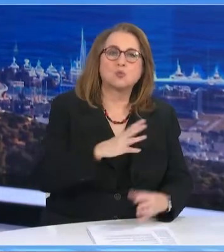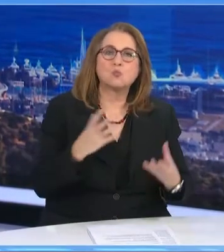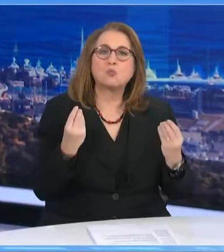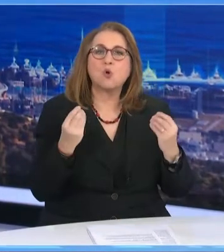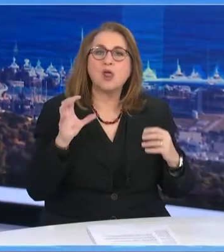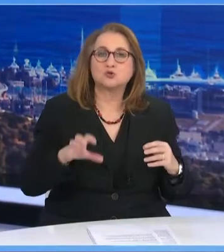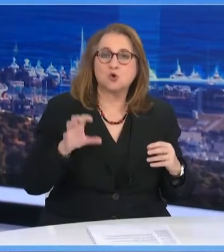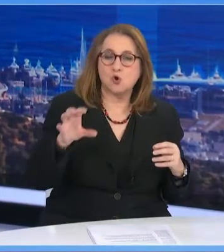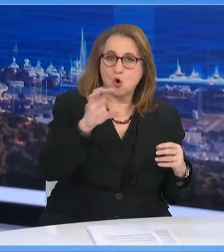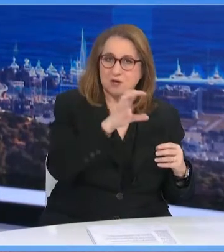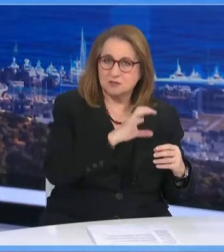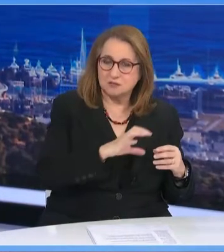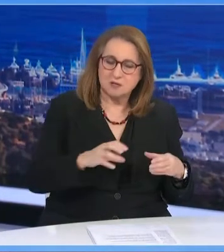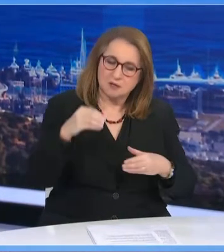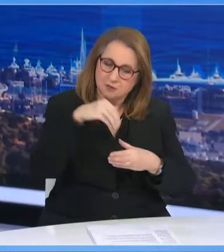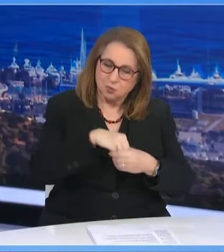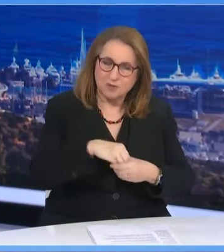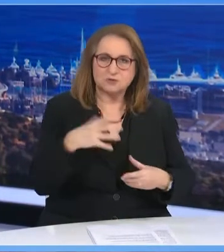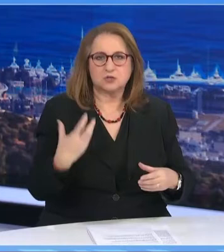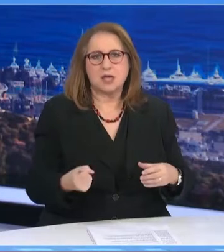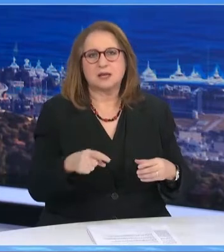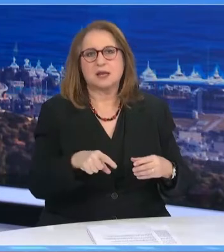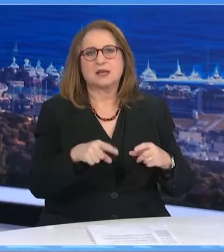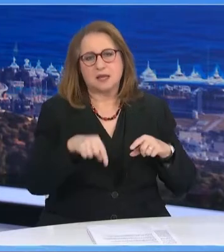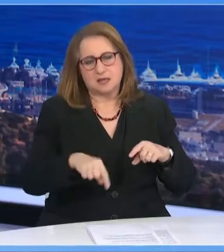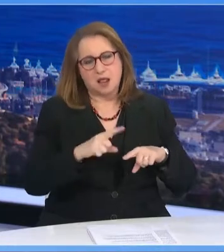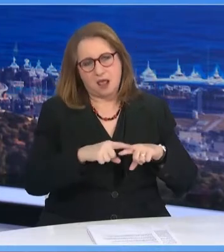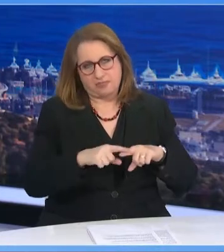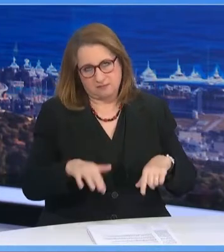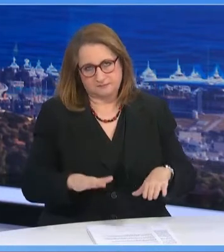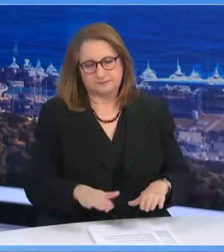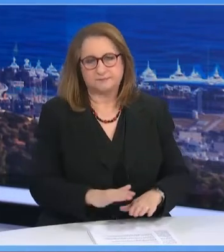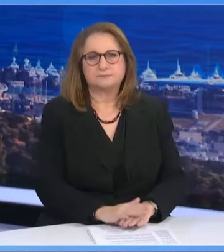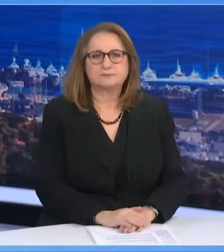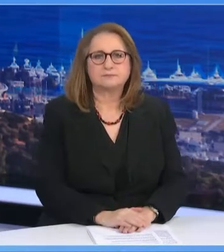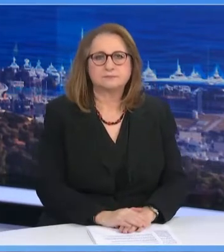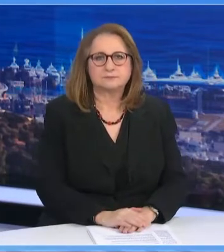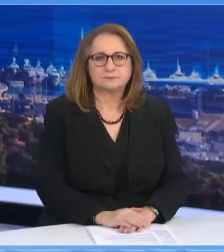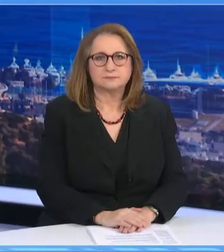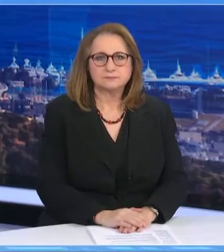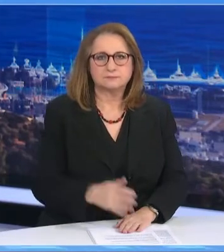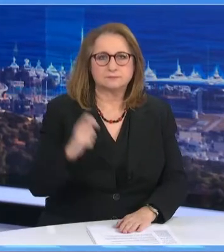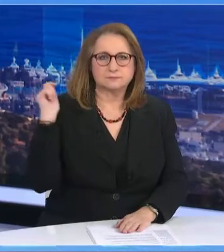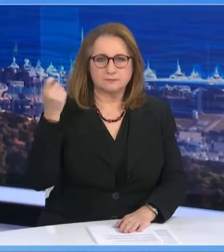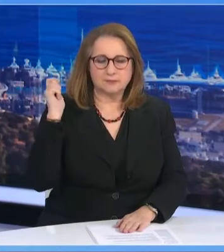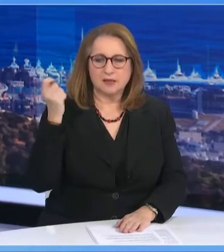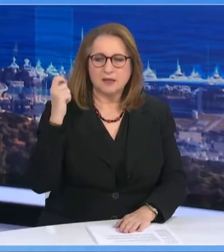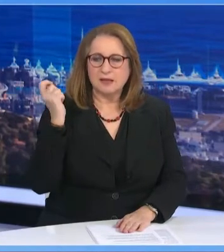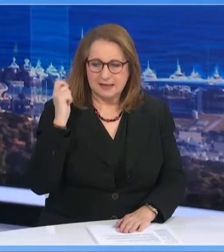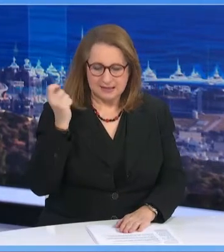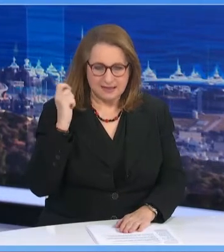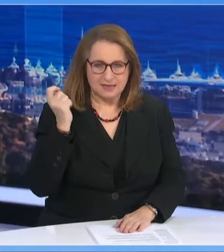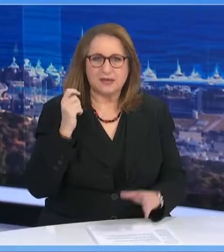οποίες ανάμεσα περιλαμβάνεται και η χώρα μας. Η Εθνική Εκστρατεία